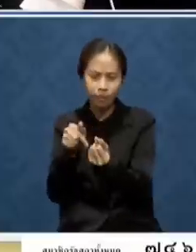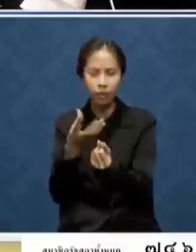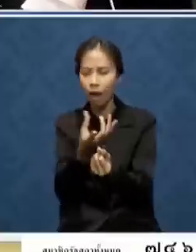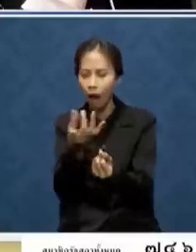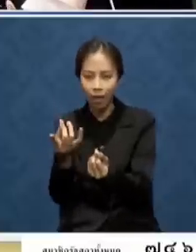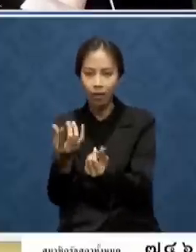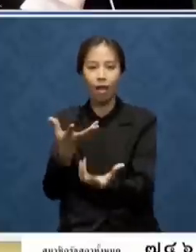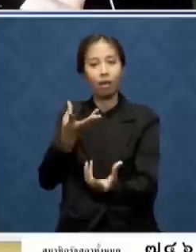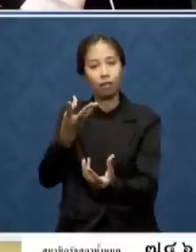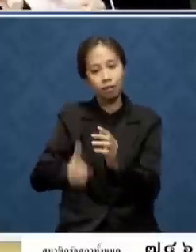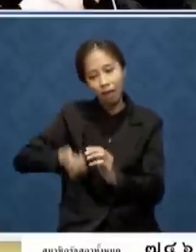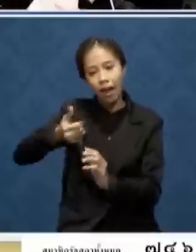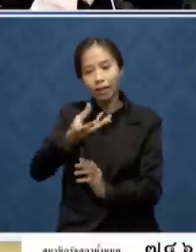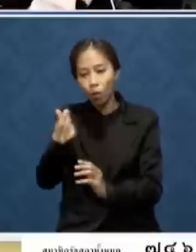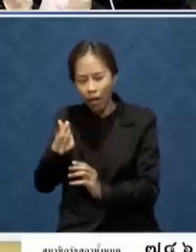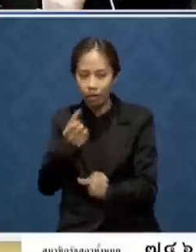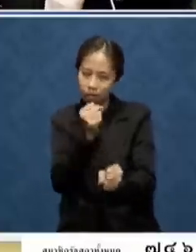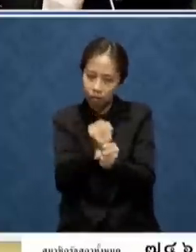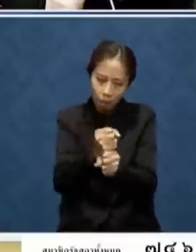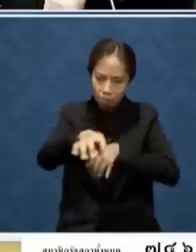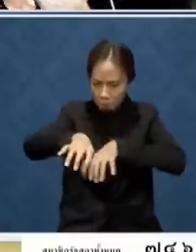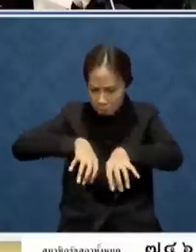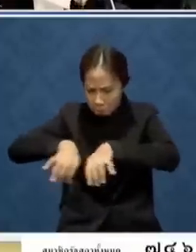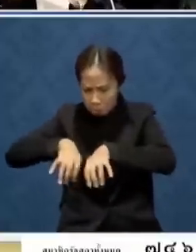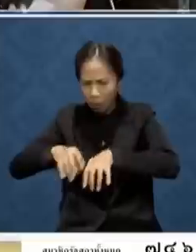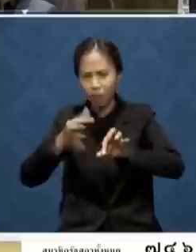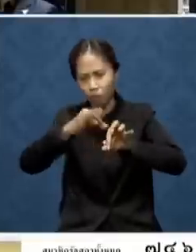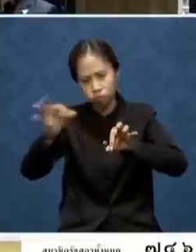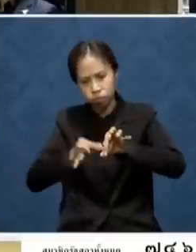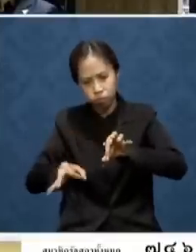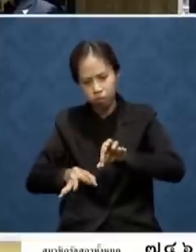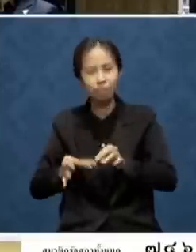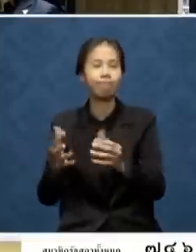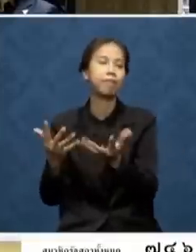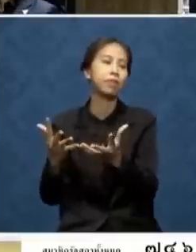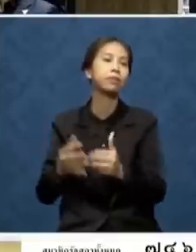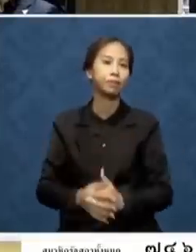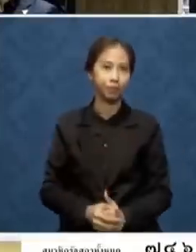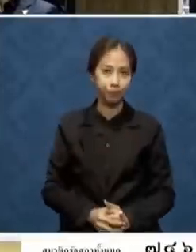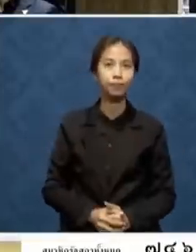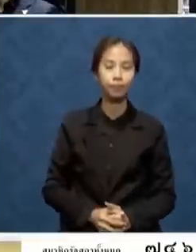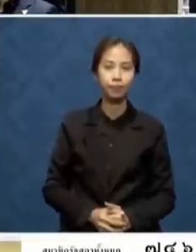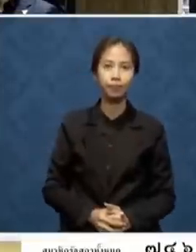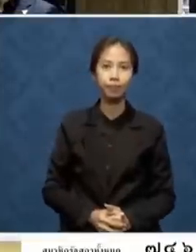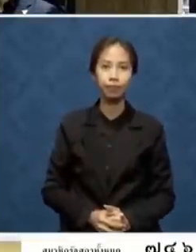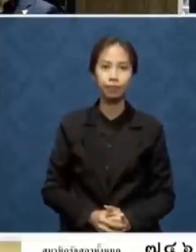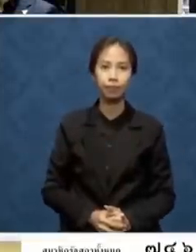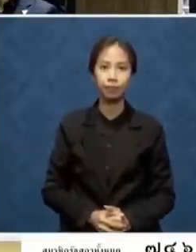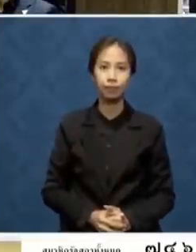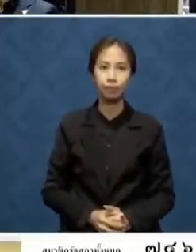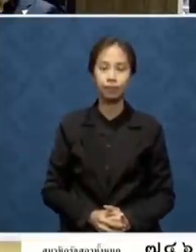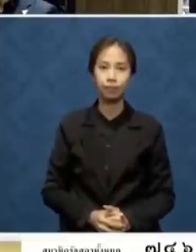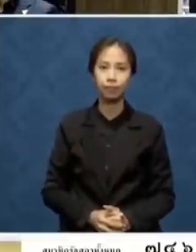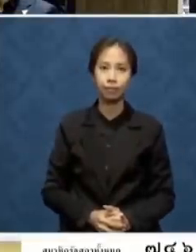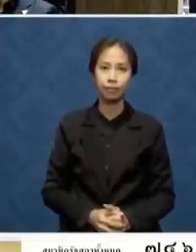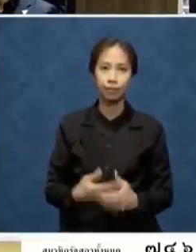แบบอย่างเหมาะสมอย่างมีนัยยะสำคัญอย่างเป็นธรรมเรามา